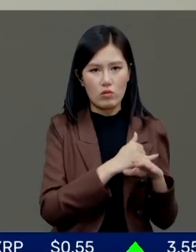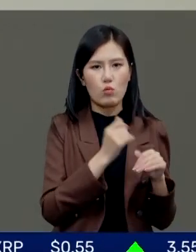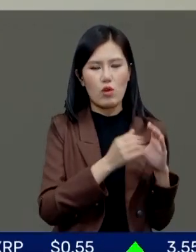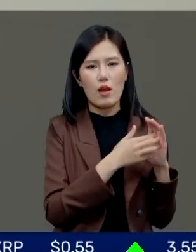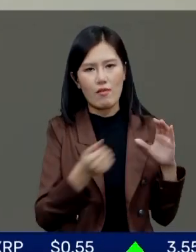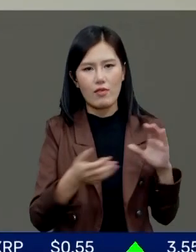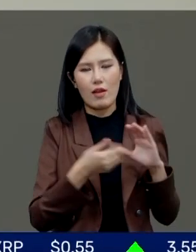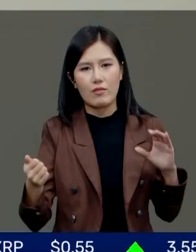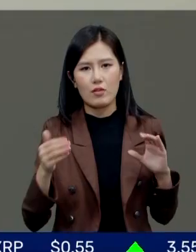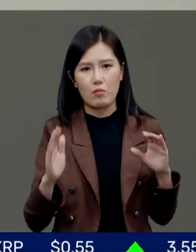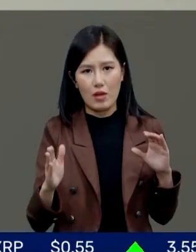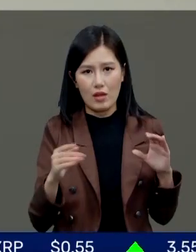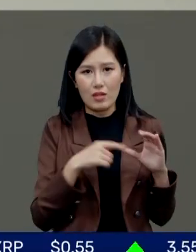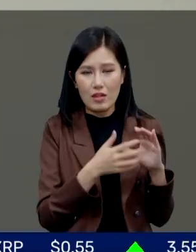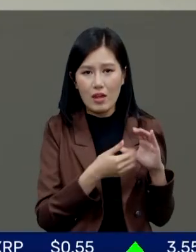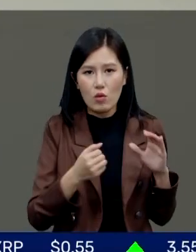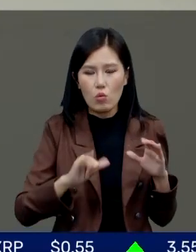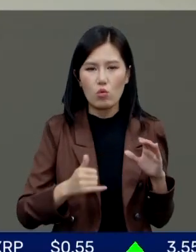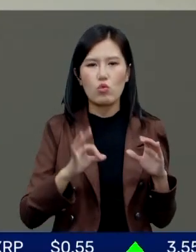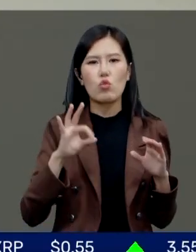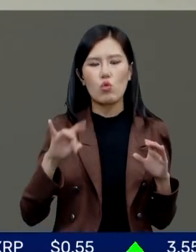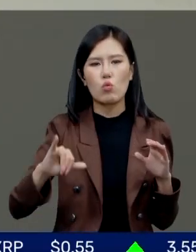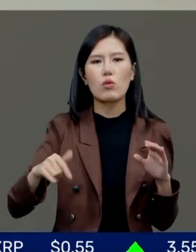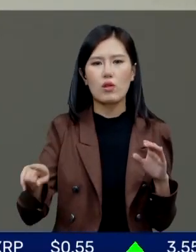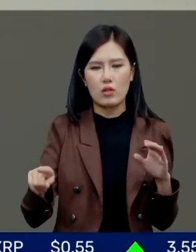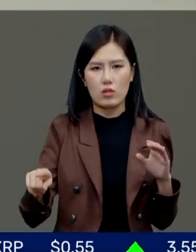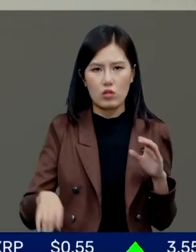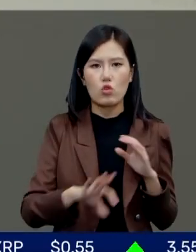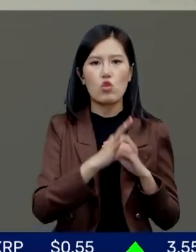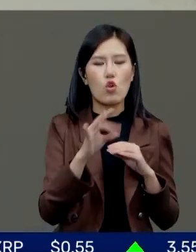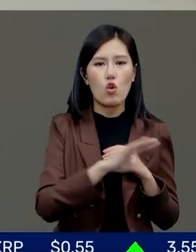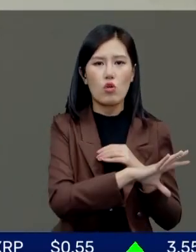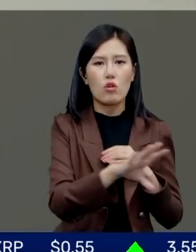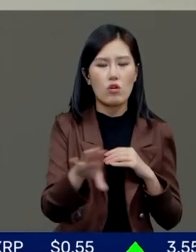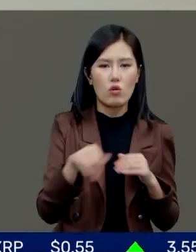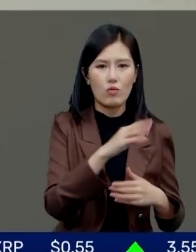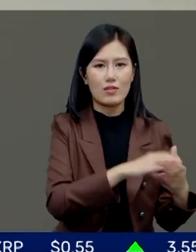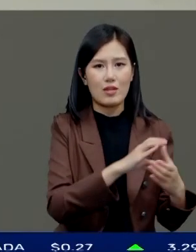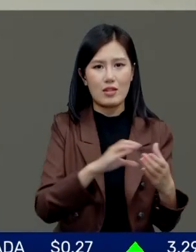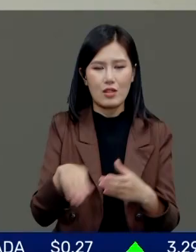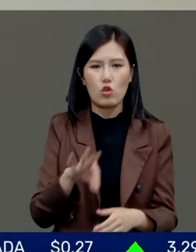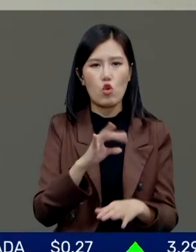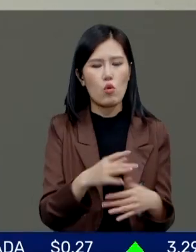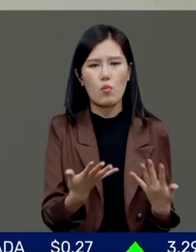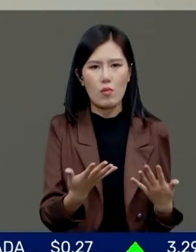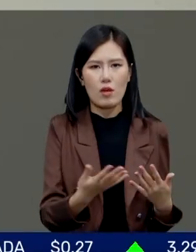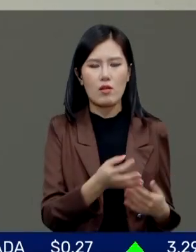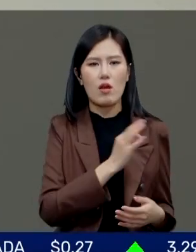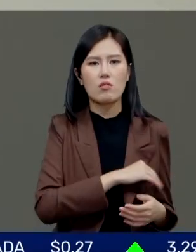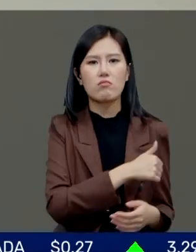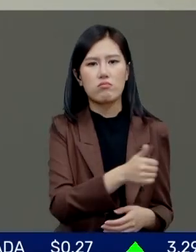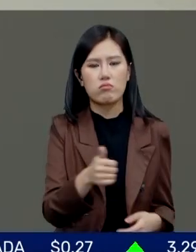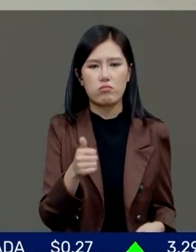ярьдаг. Тэрийг алдагдал гэж ярьдаг байхгүй юу? Бусад сан маань бол ерөөсөө нэмэх баланстай гэдэг юм уу? Тэ алдагдалгүй ажилладаг байхгүй юу? Ялангуяа манай үйлдвэрлэлийн ослын сан